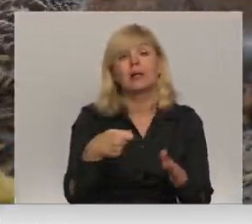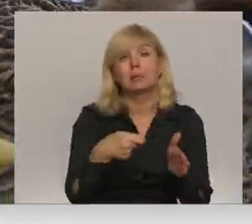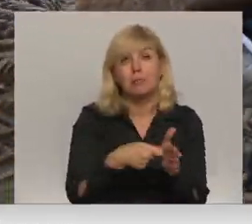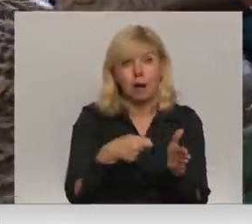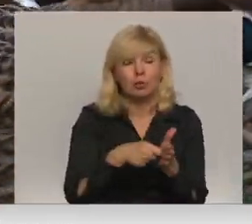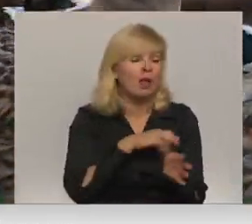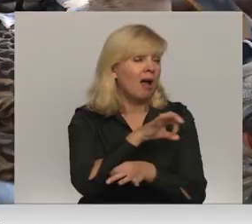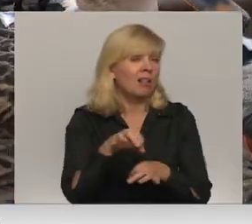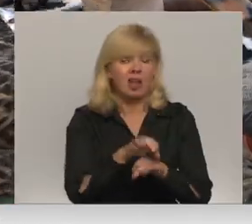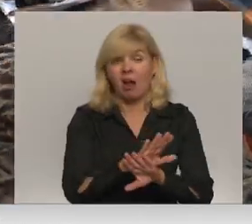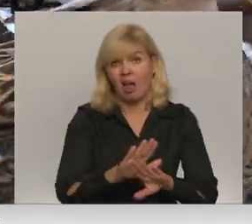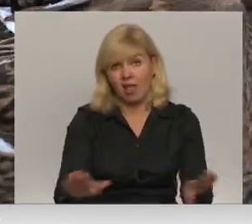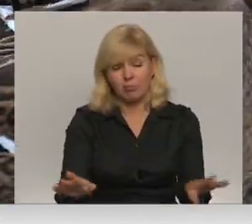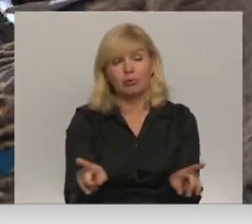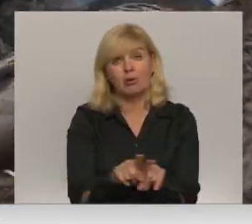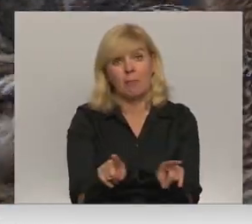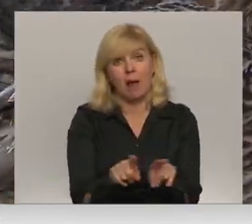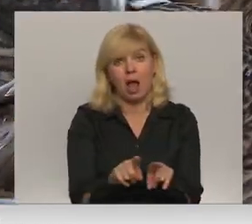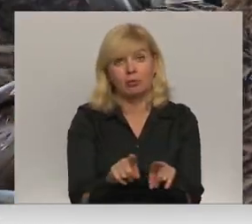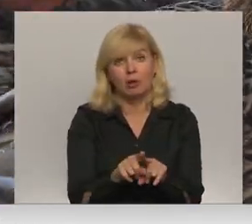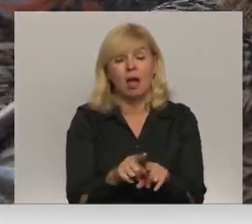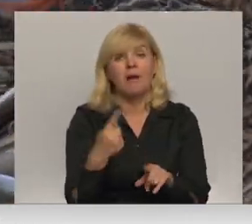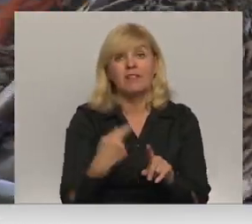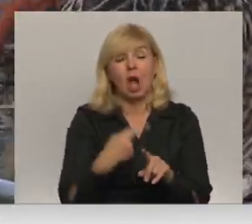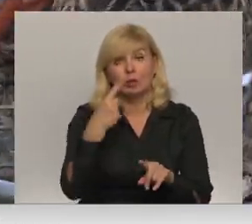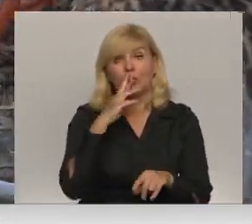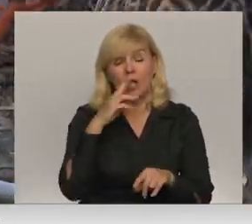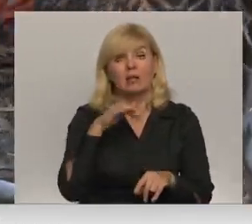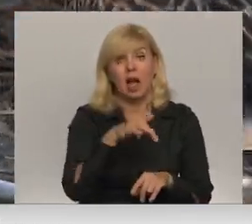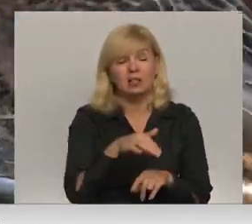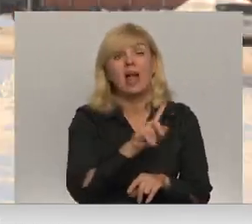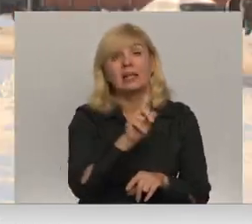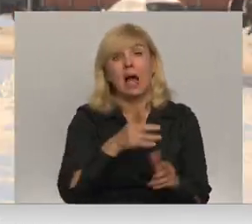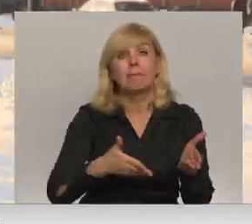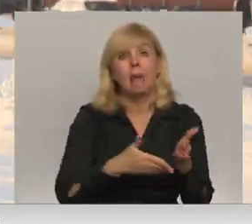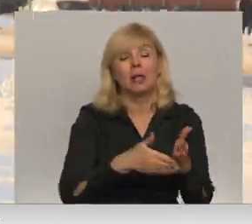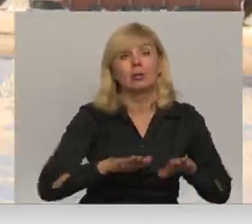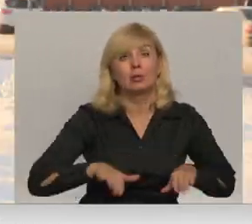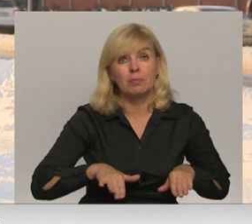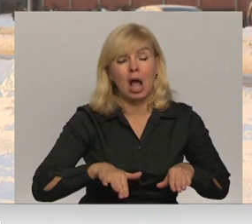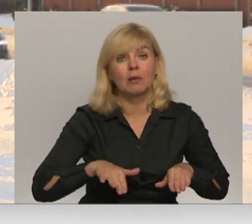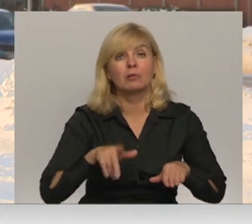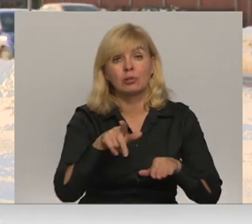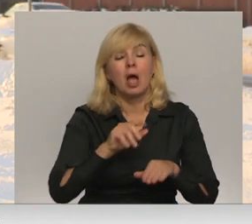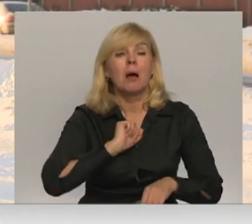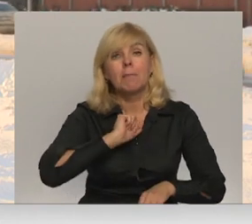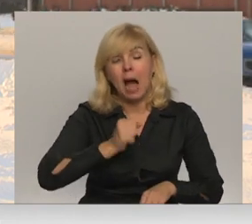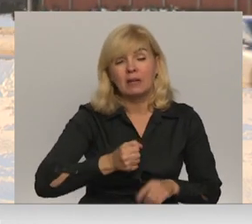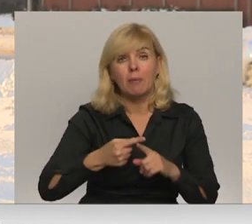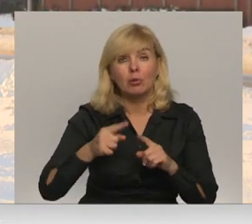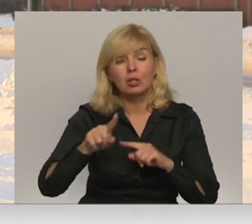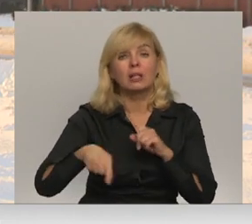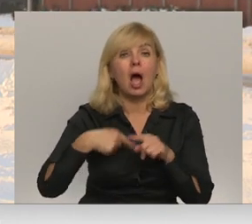lieki tas nebūs, jo tik un tā, ja pat vienreiz nedēļā aiziet, tas būs palīdzība pīlim, kaut kādu posmu pārvarēt un līdz